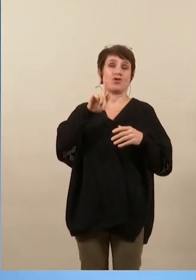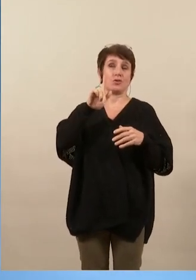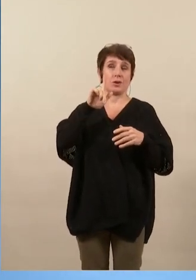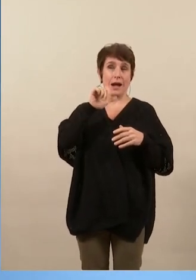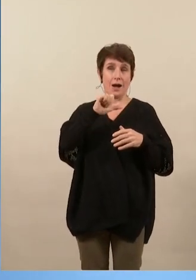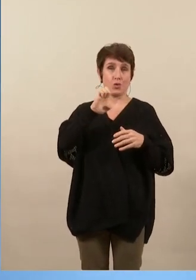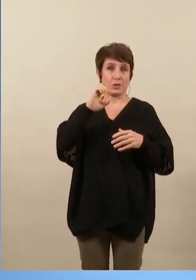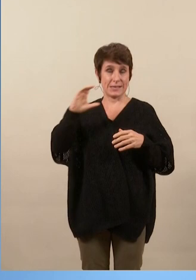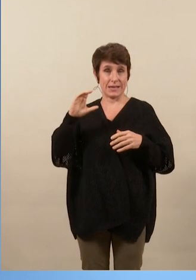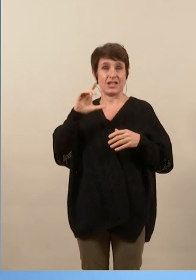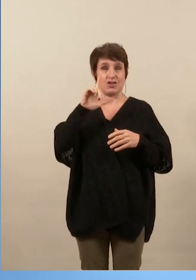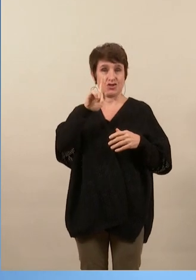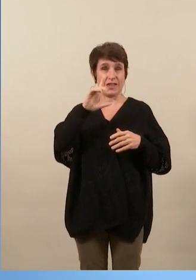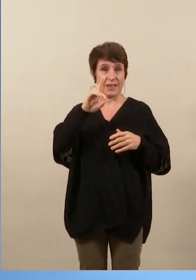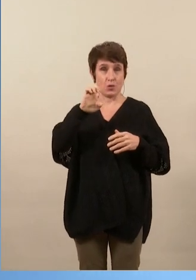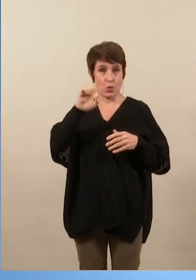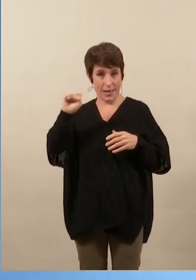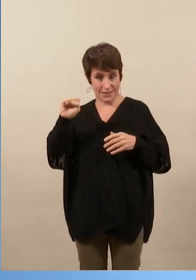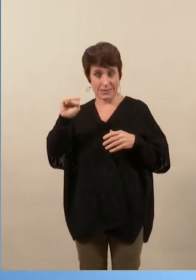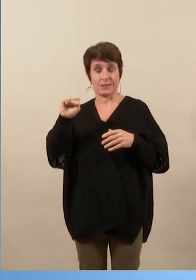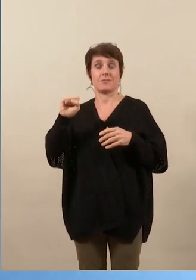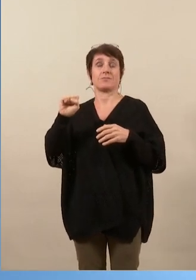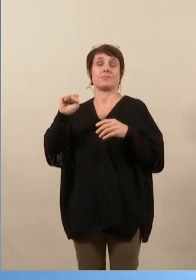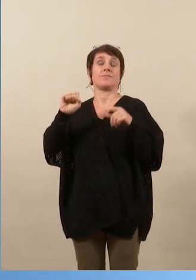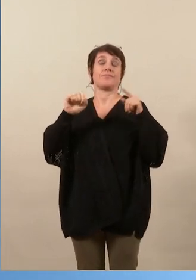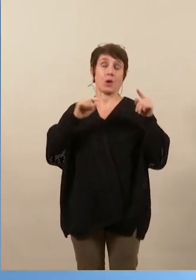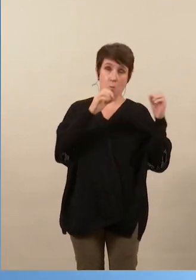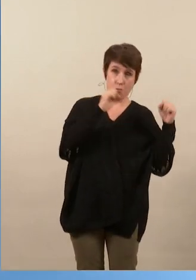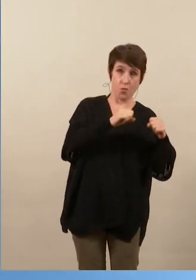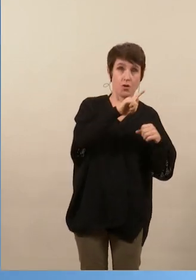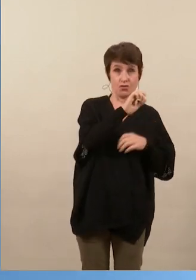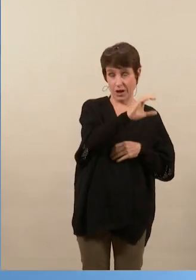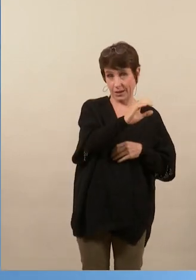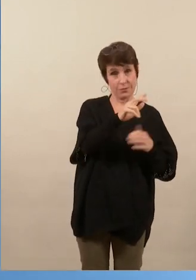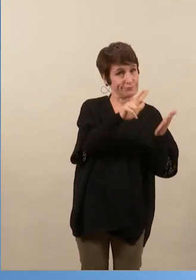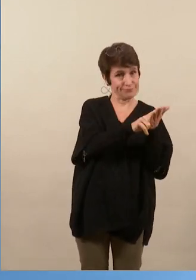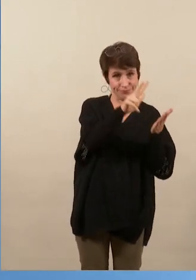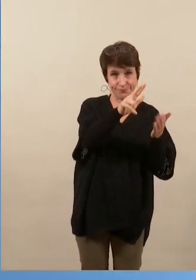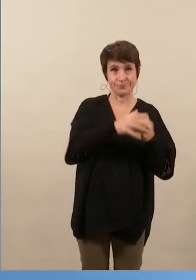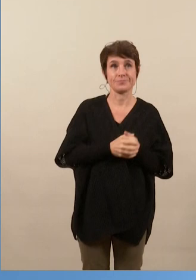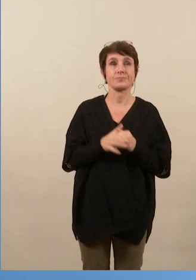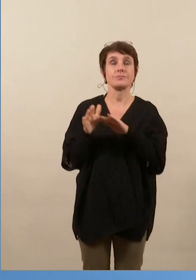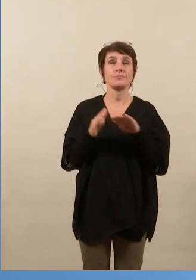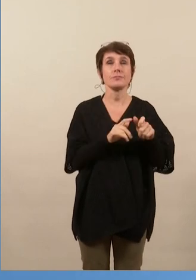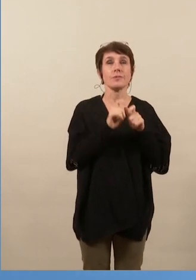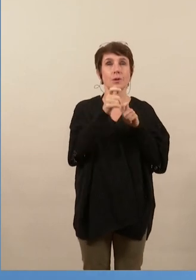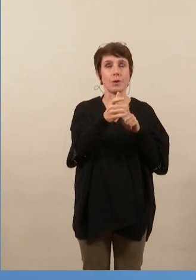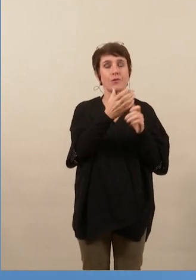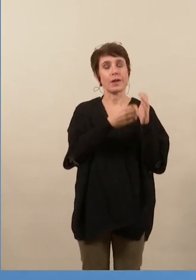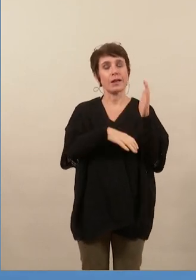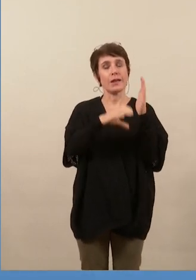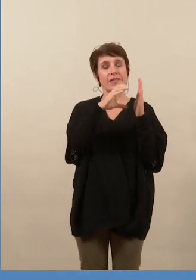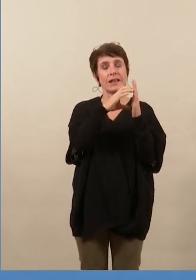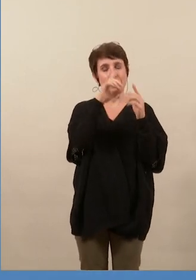pour JEC délibération adopté délibération euh sur le Rob